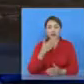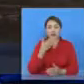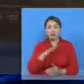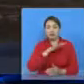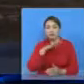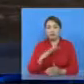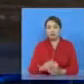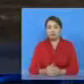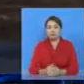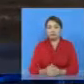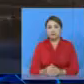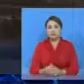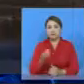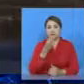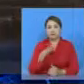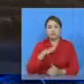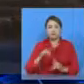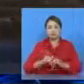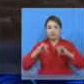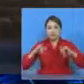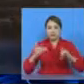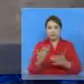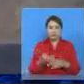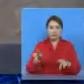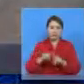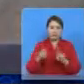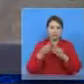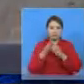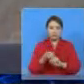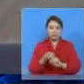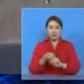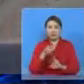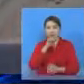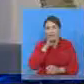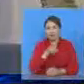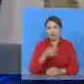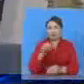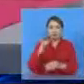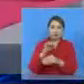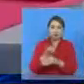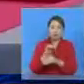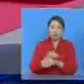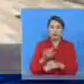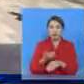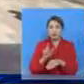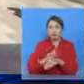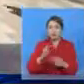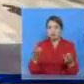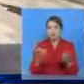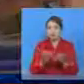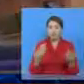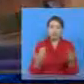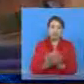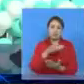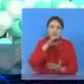көп. Өндіріс мәселесі жақсы дамыған бізде. Соған байланысты мамандықтар қосымша өте қажет. Жаңа мамандар,